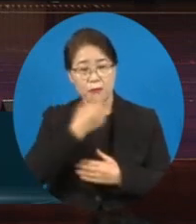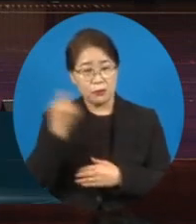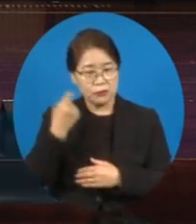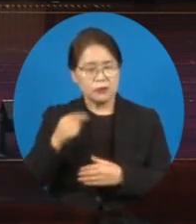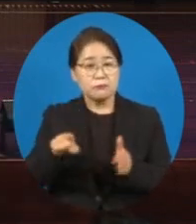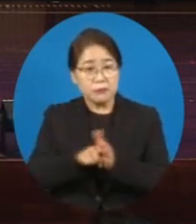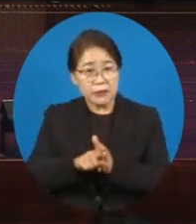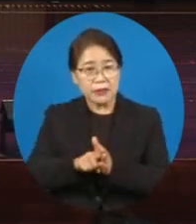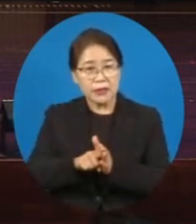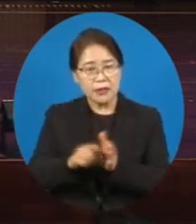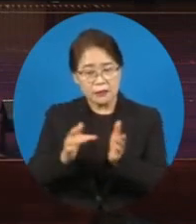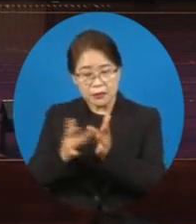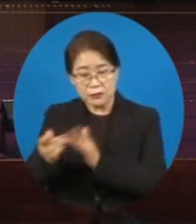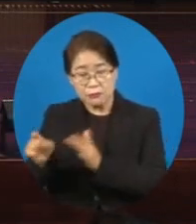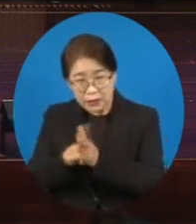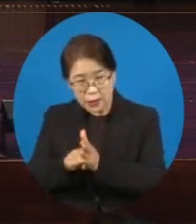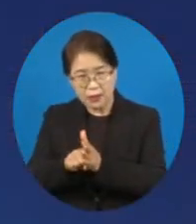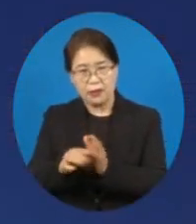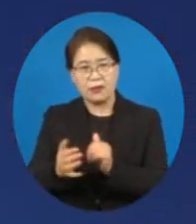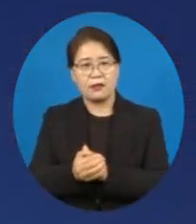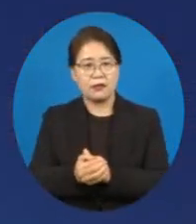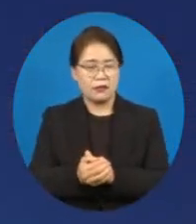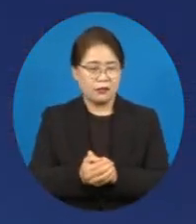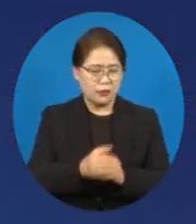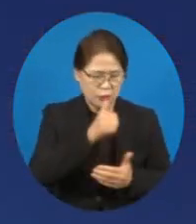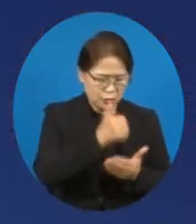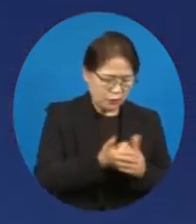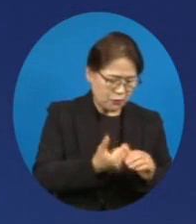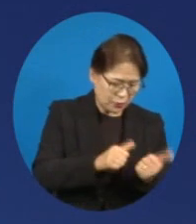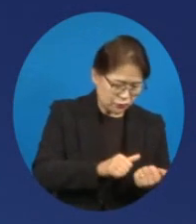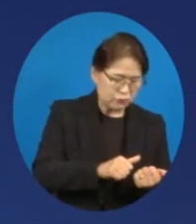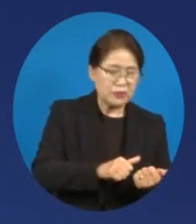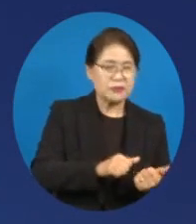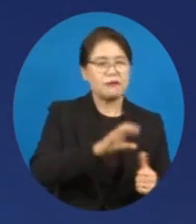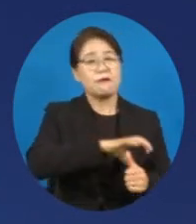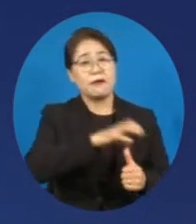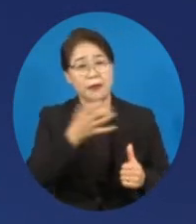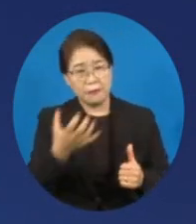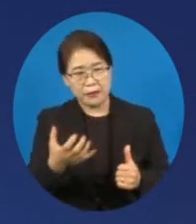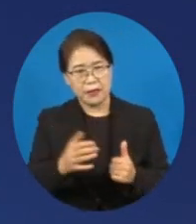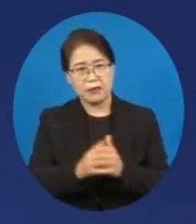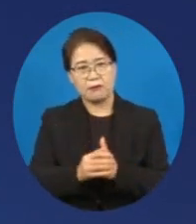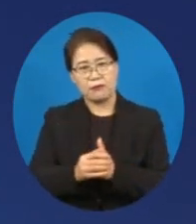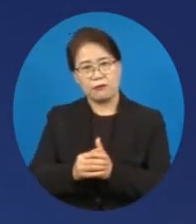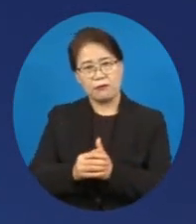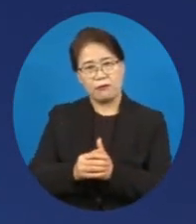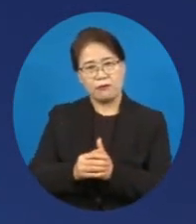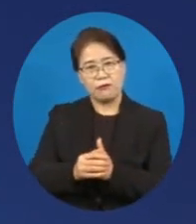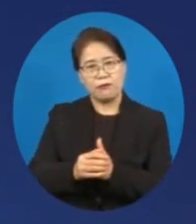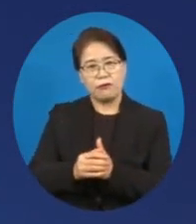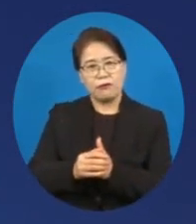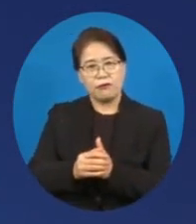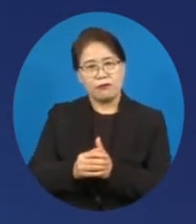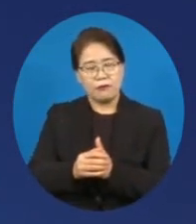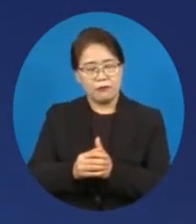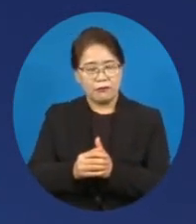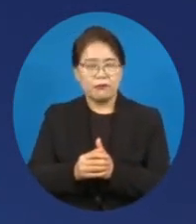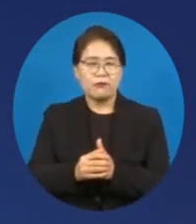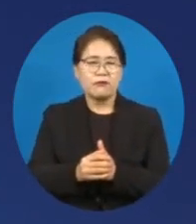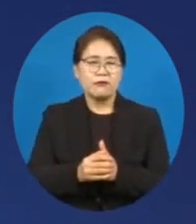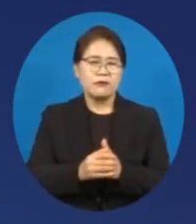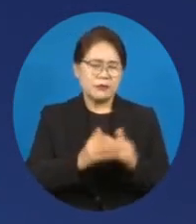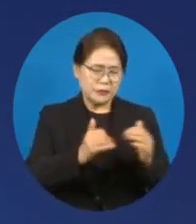되면 죄와 죽음의 법에서 해방되기 때문에이 세상에 줄 수 없는 평안을 누리게 되기